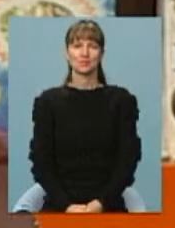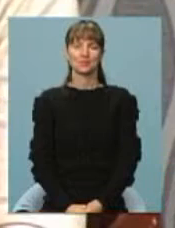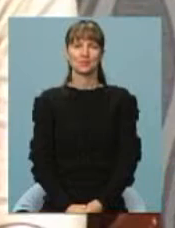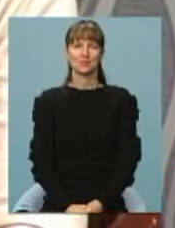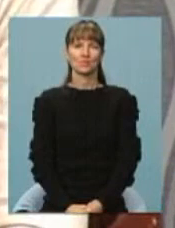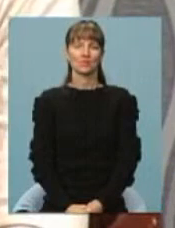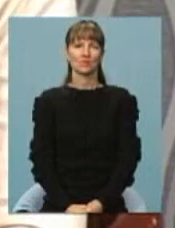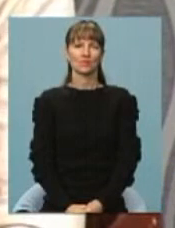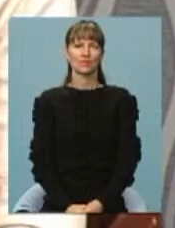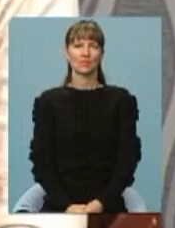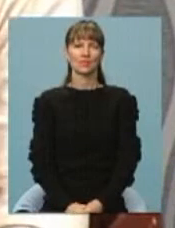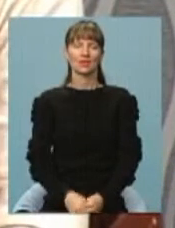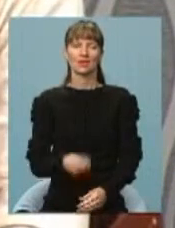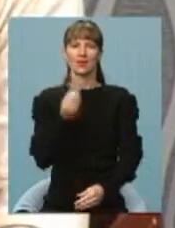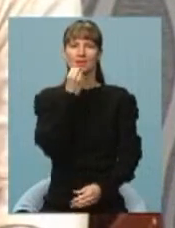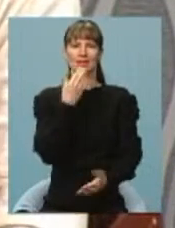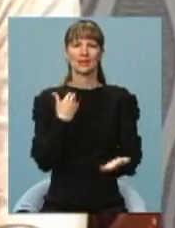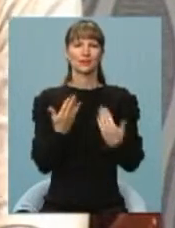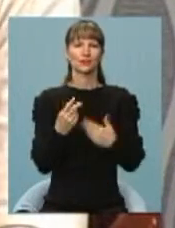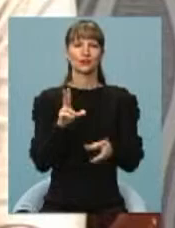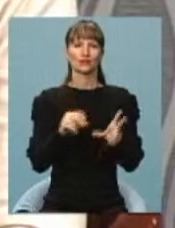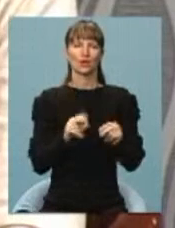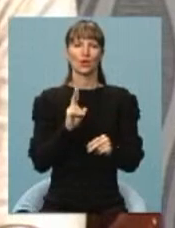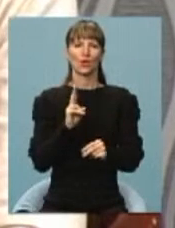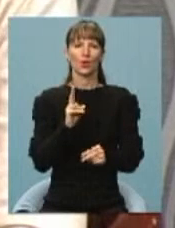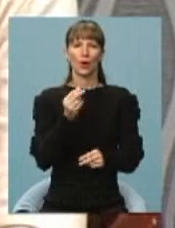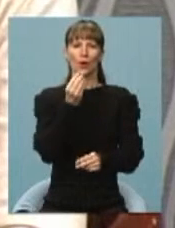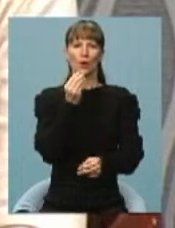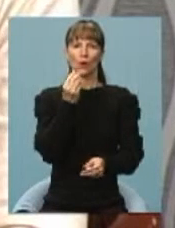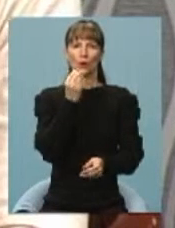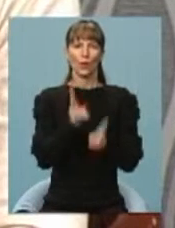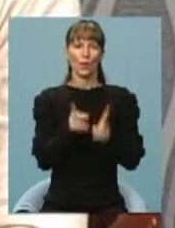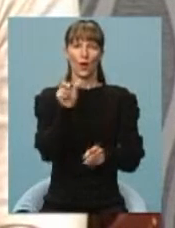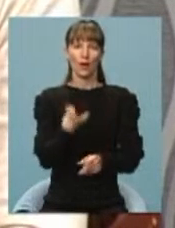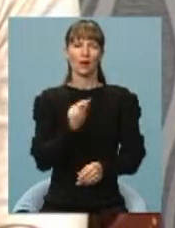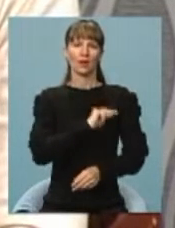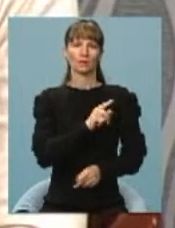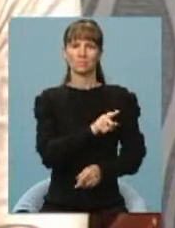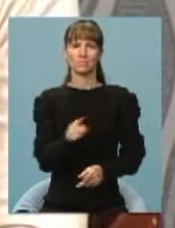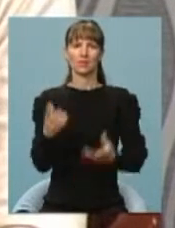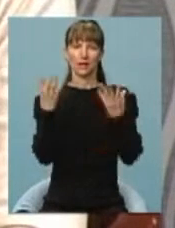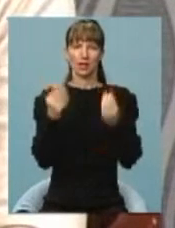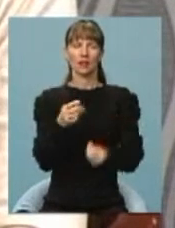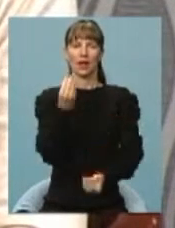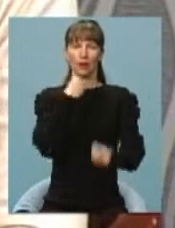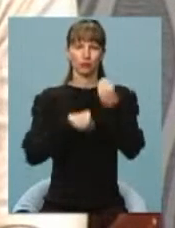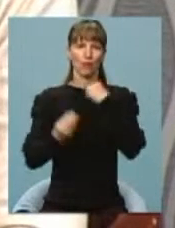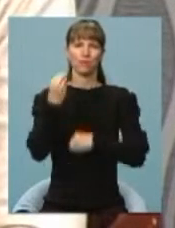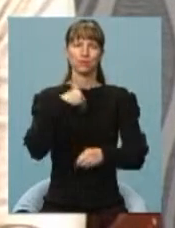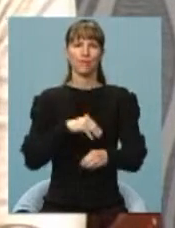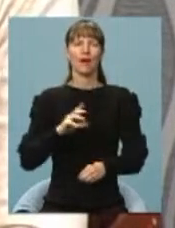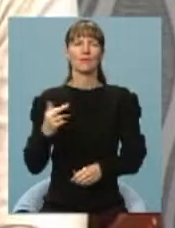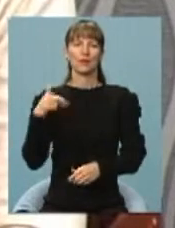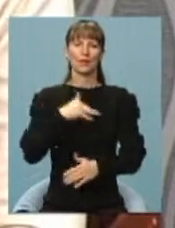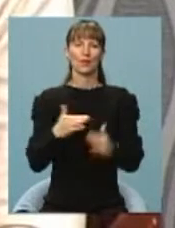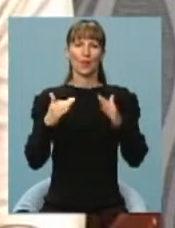кушать. Но... А до речі, стосовно їжі, як ти вважаєш, кухарі, вони коли на роботі працюють, вони, напевно, впродовж дня вони їдять, наїдаються і